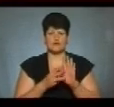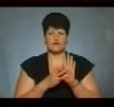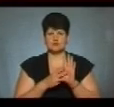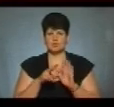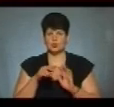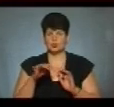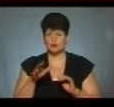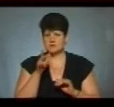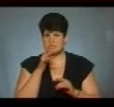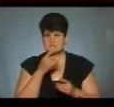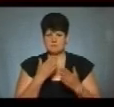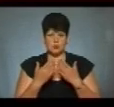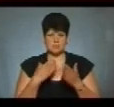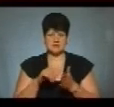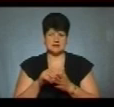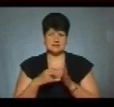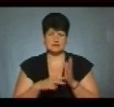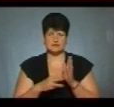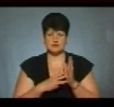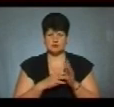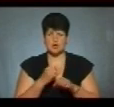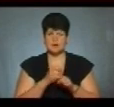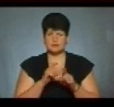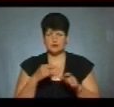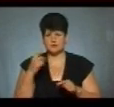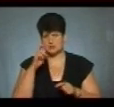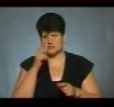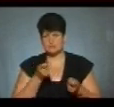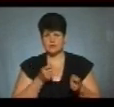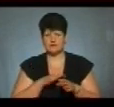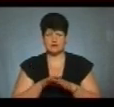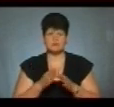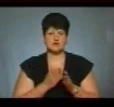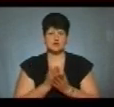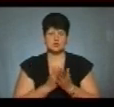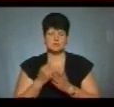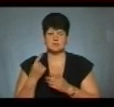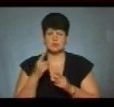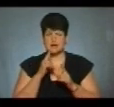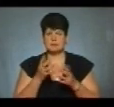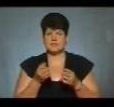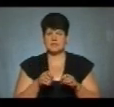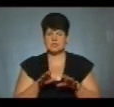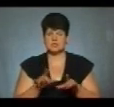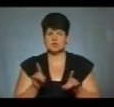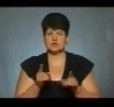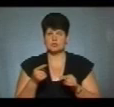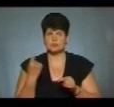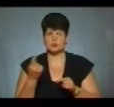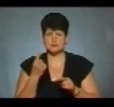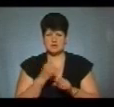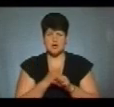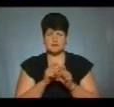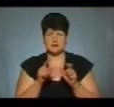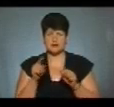під час переговорів представники 78-ї аптеки обласної державної виконавчої служби та обласної ради прийняли рішення, що Тернопільська обласна аптека